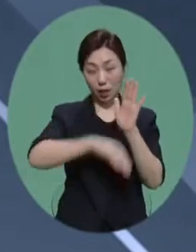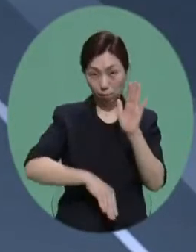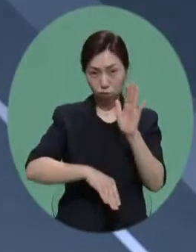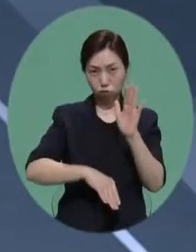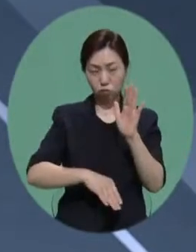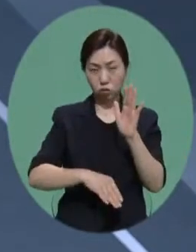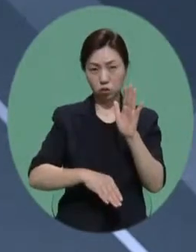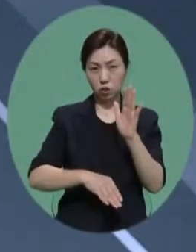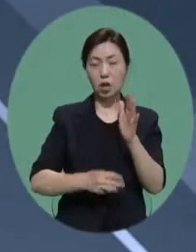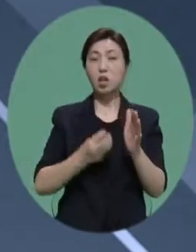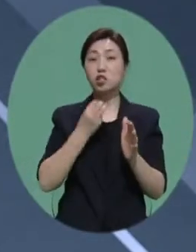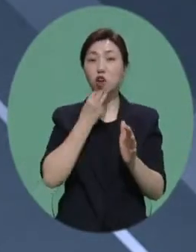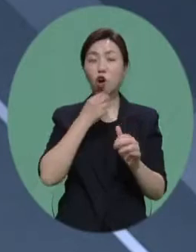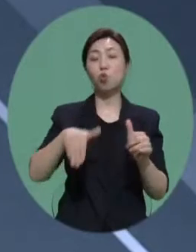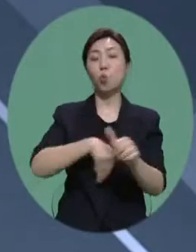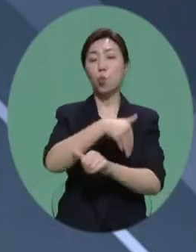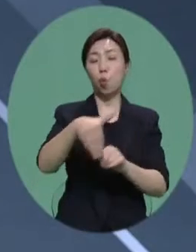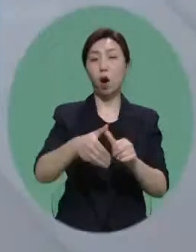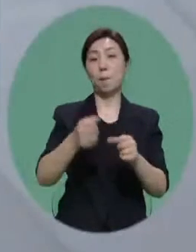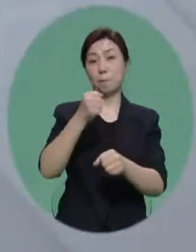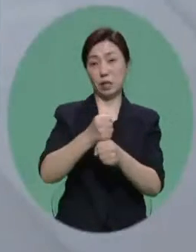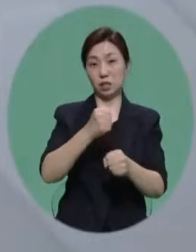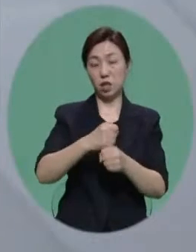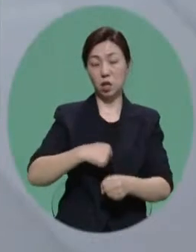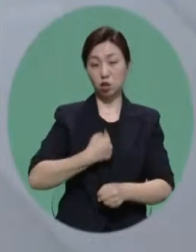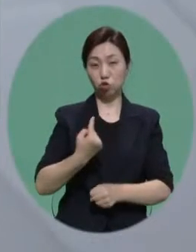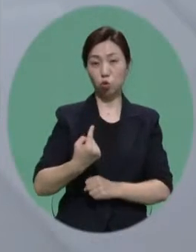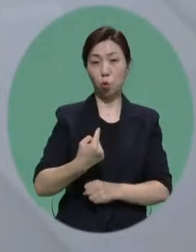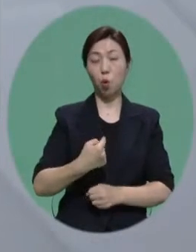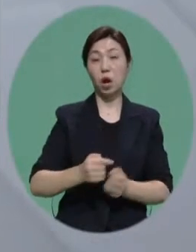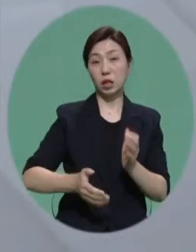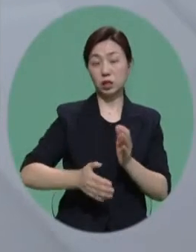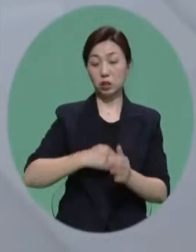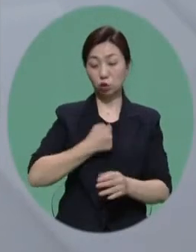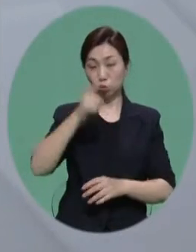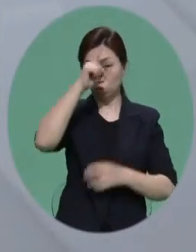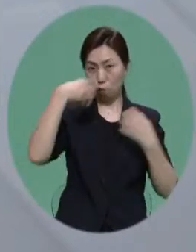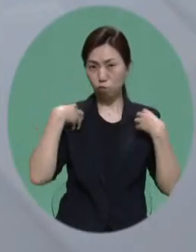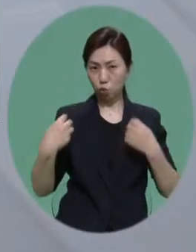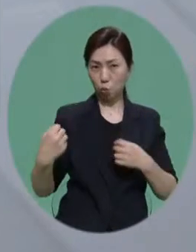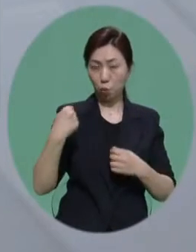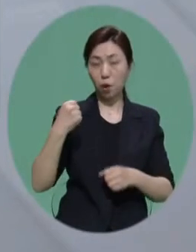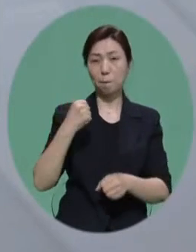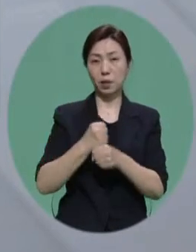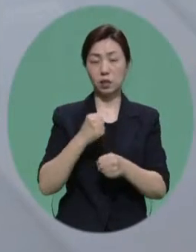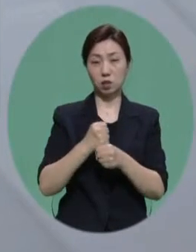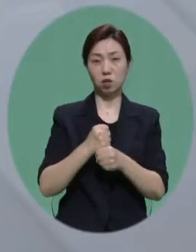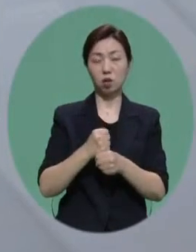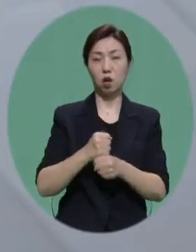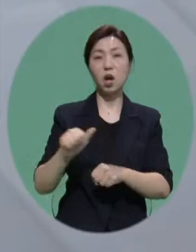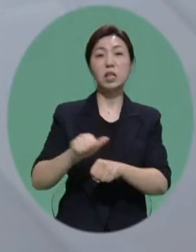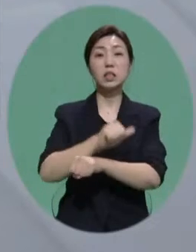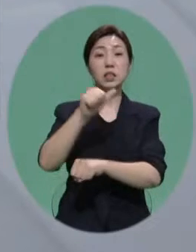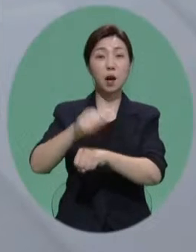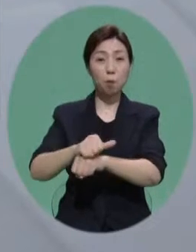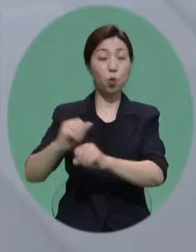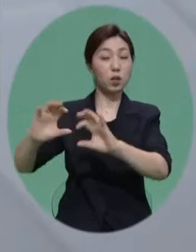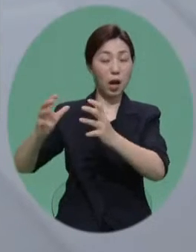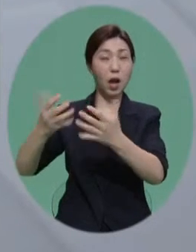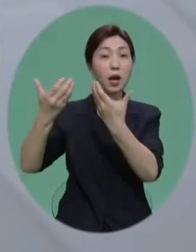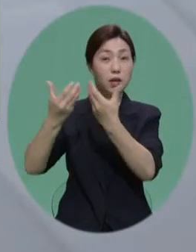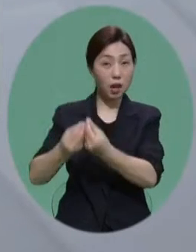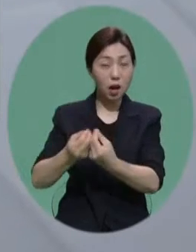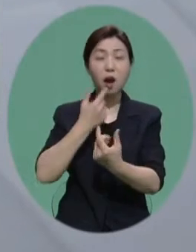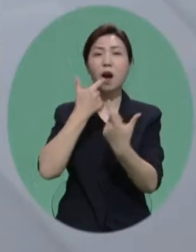깨고 아까 말씀한 자치권 도 강화하고 해서 싱가폴 같은 독립 도시국가 형체의 좀 경제 벨트를